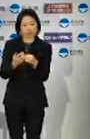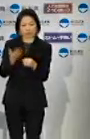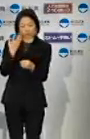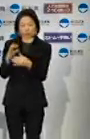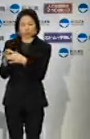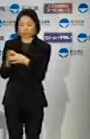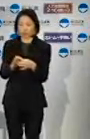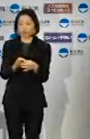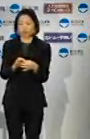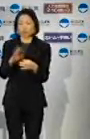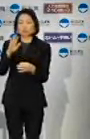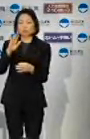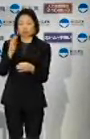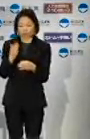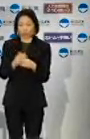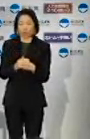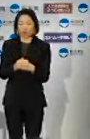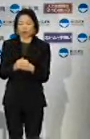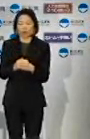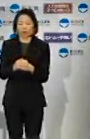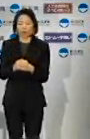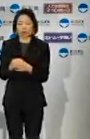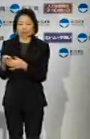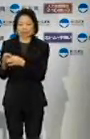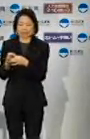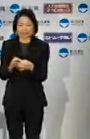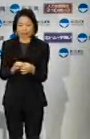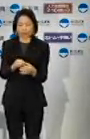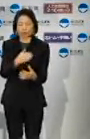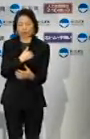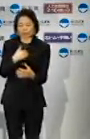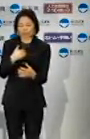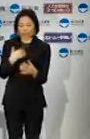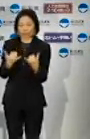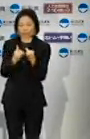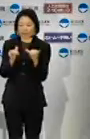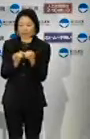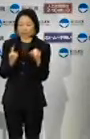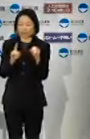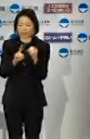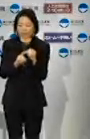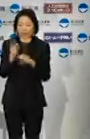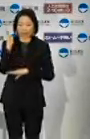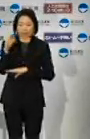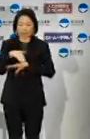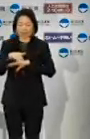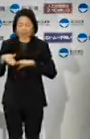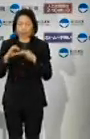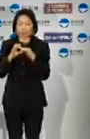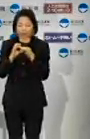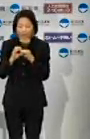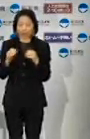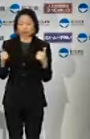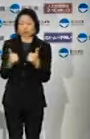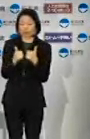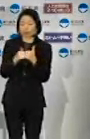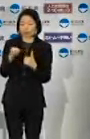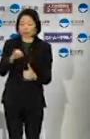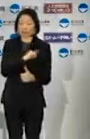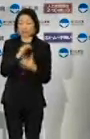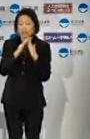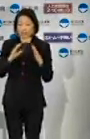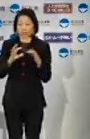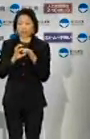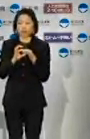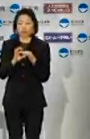ど、持続可能な社会実現にかかる、はい、向けた政策にかかる検討委員会なので、は